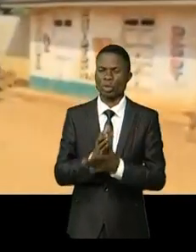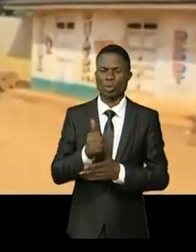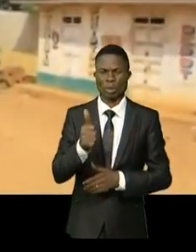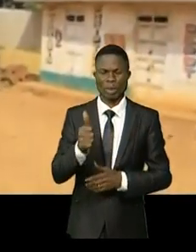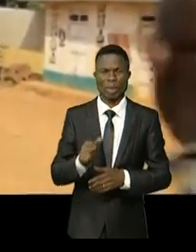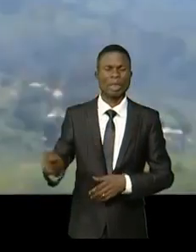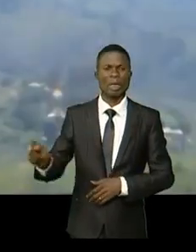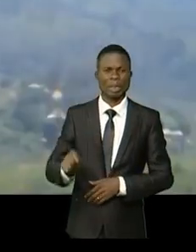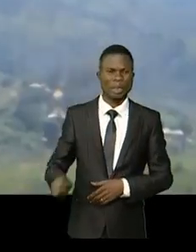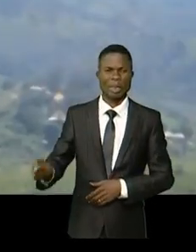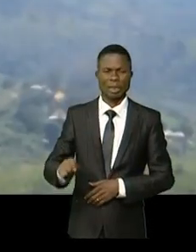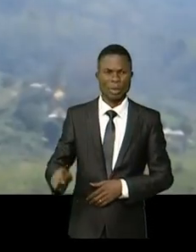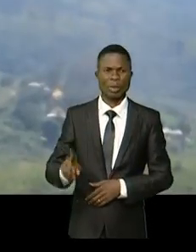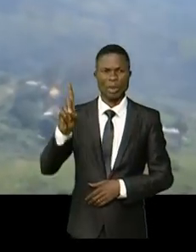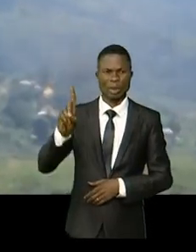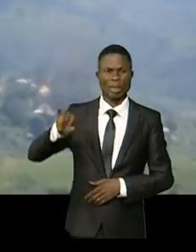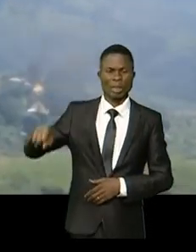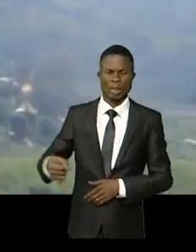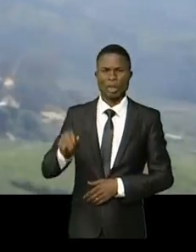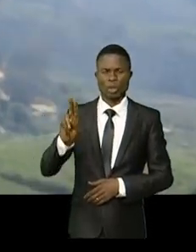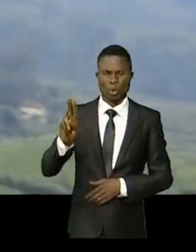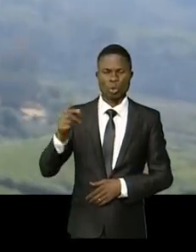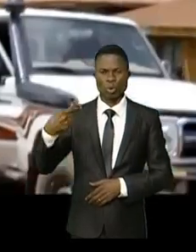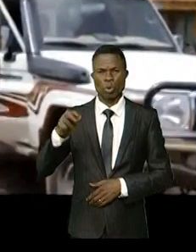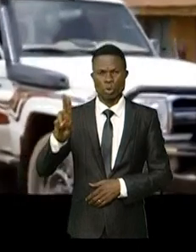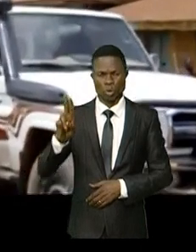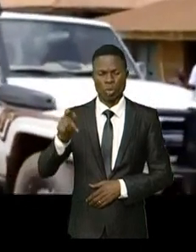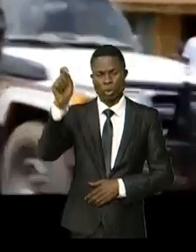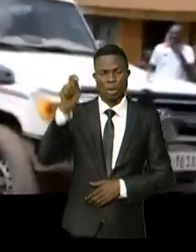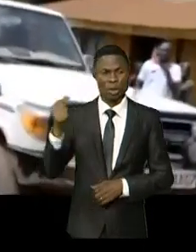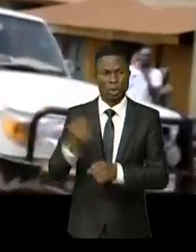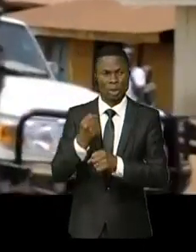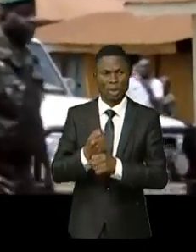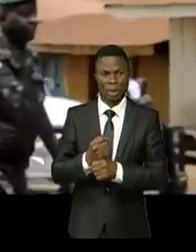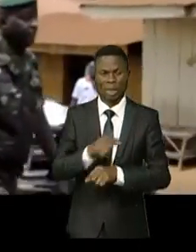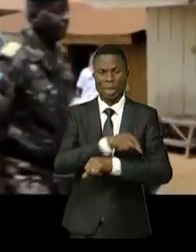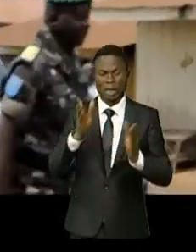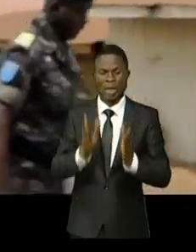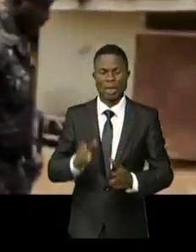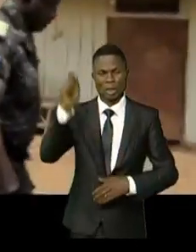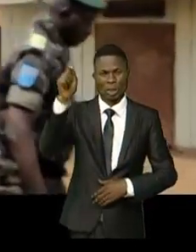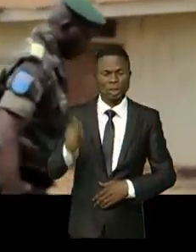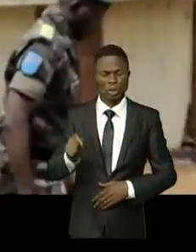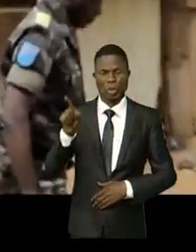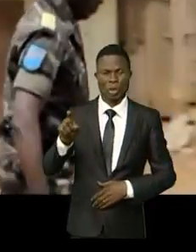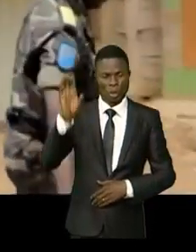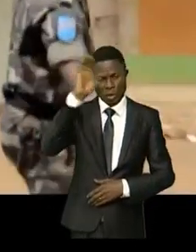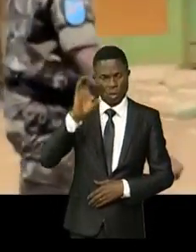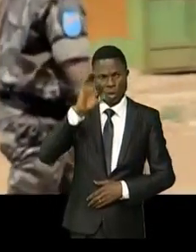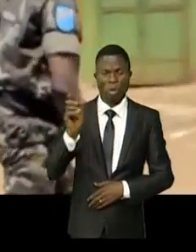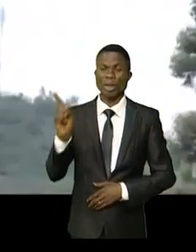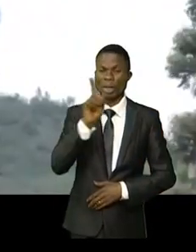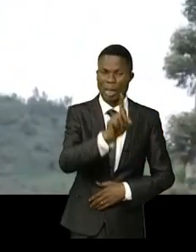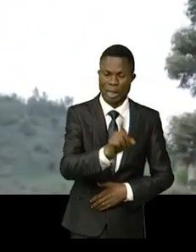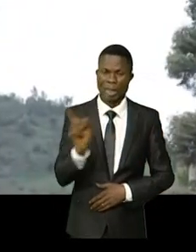en territoire de Djougou suite aux opérations menées par les forces armées. L'administrateur militaire, le colonel Mabosso Ladis, s'est rendu